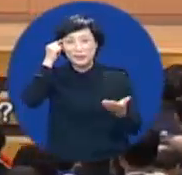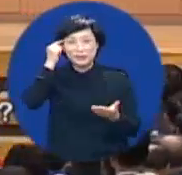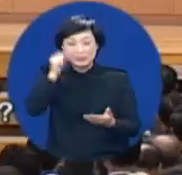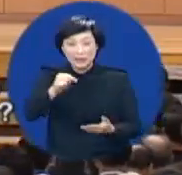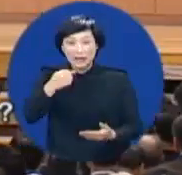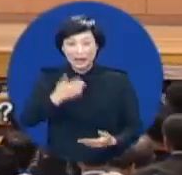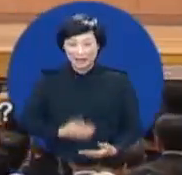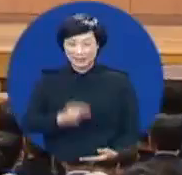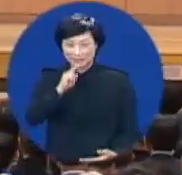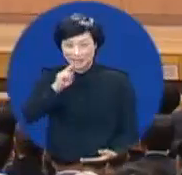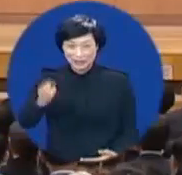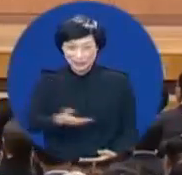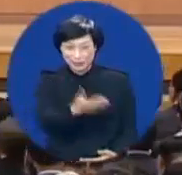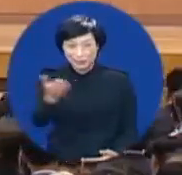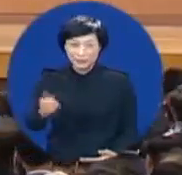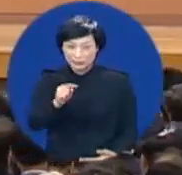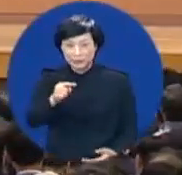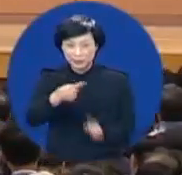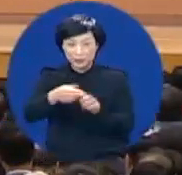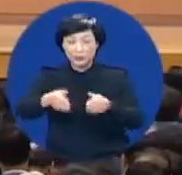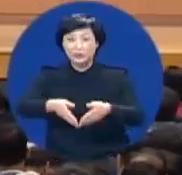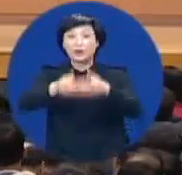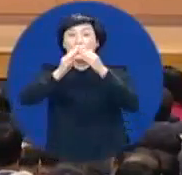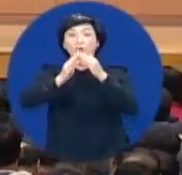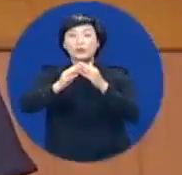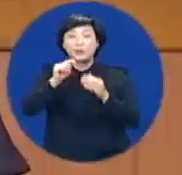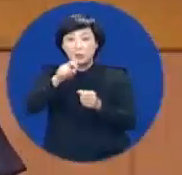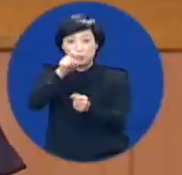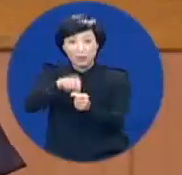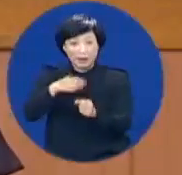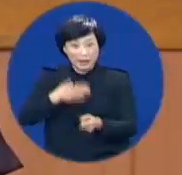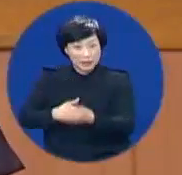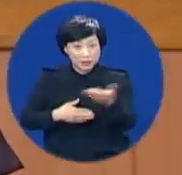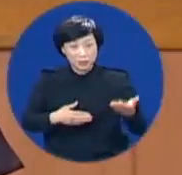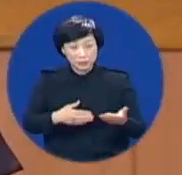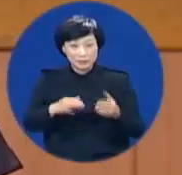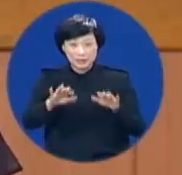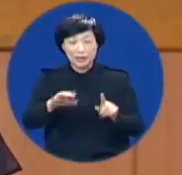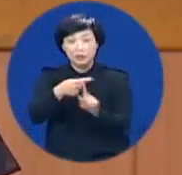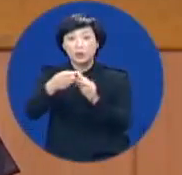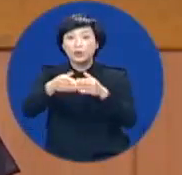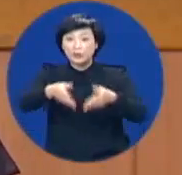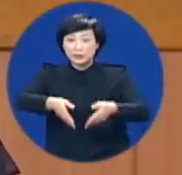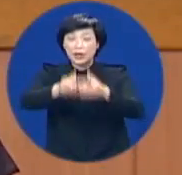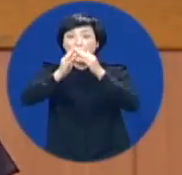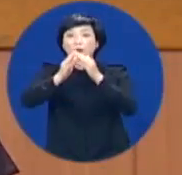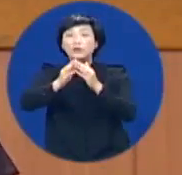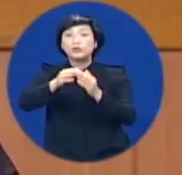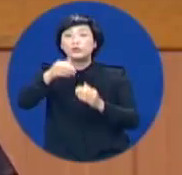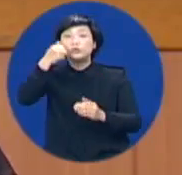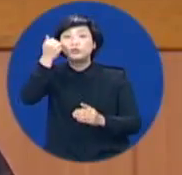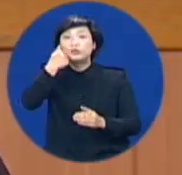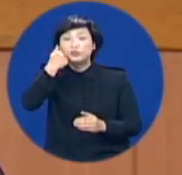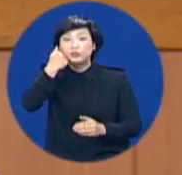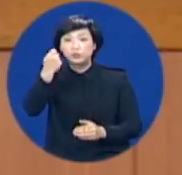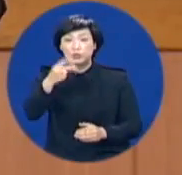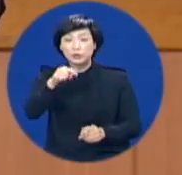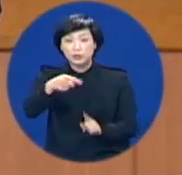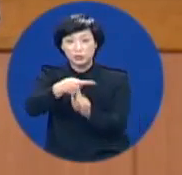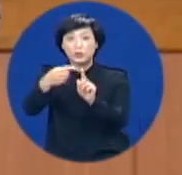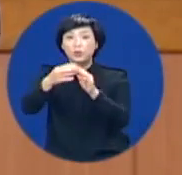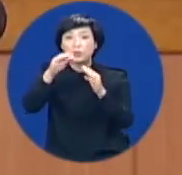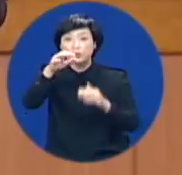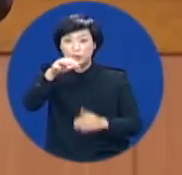그것부터 알아야 왜 있나를 알 게 아니에요. 누가 이 교회를 지었으며 이